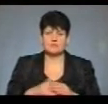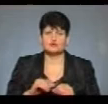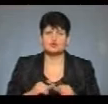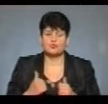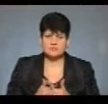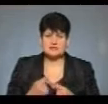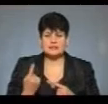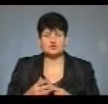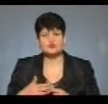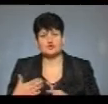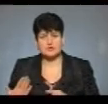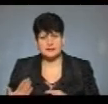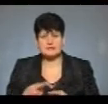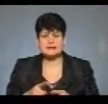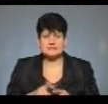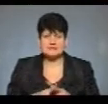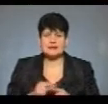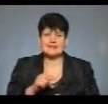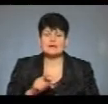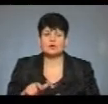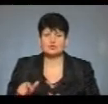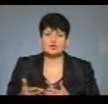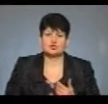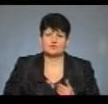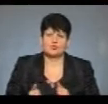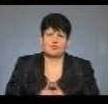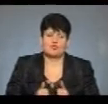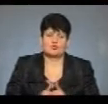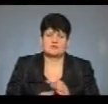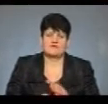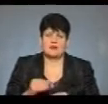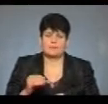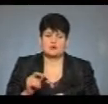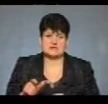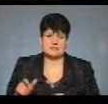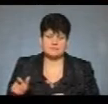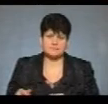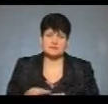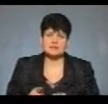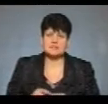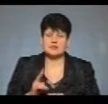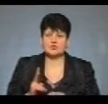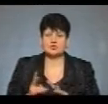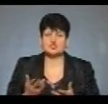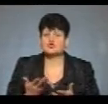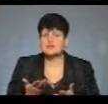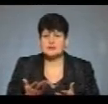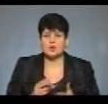іншої сторони, це, звичайно, ті люди, які живуть поруч із виборцями. Так? Тобто це там хтось чийсь